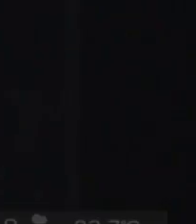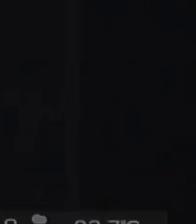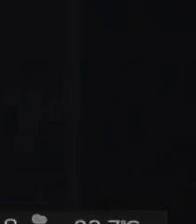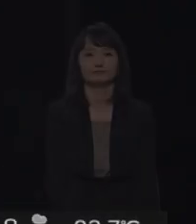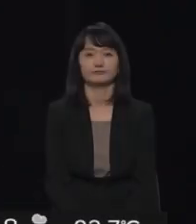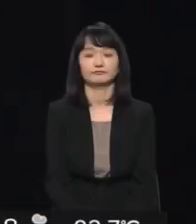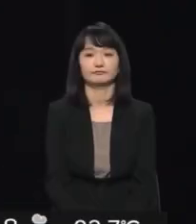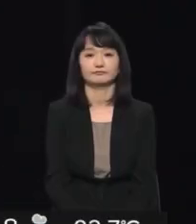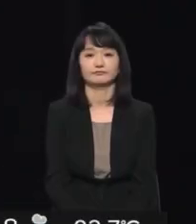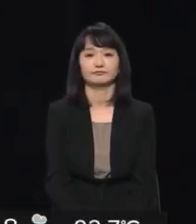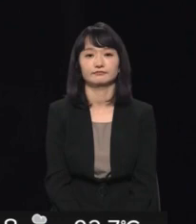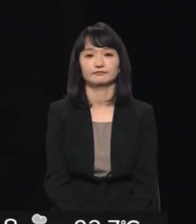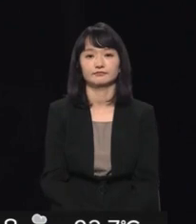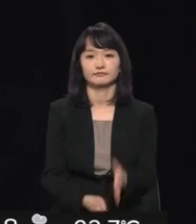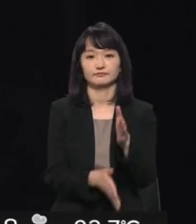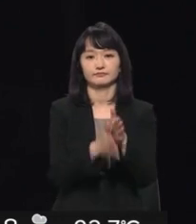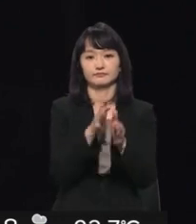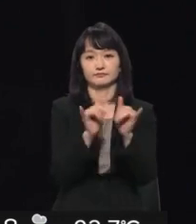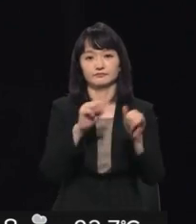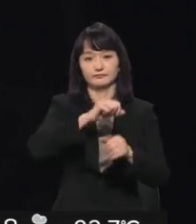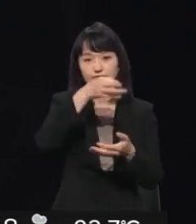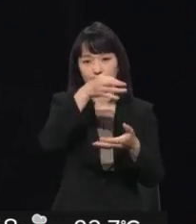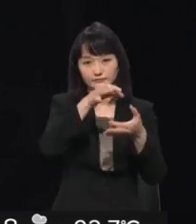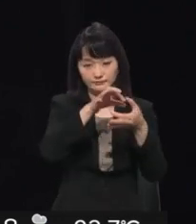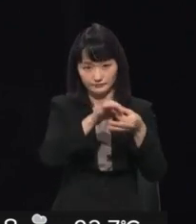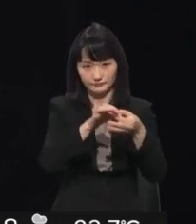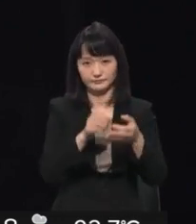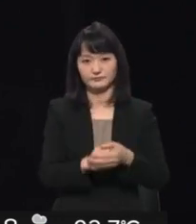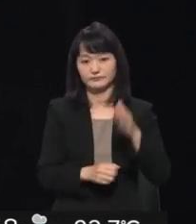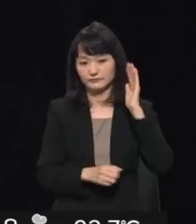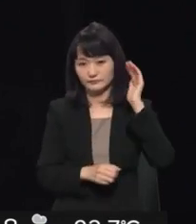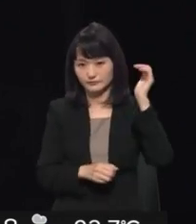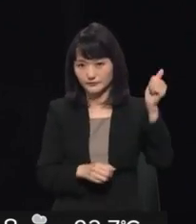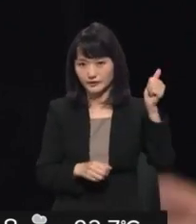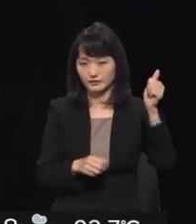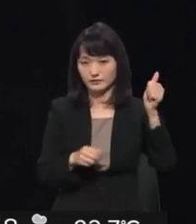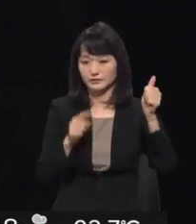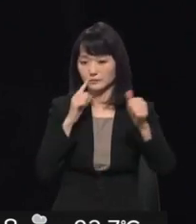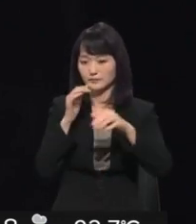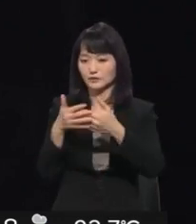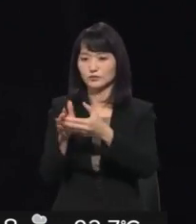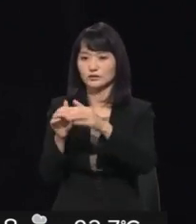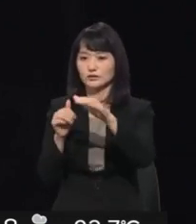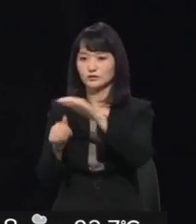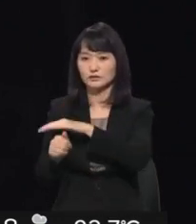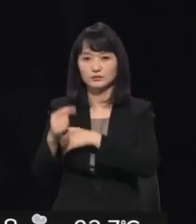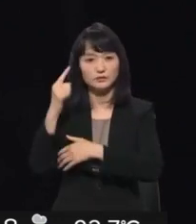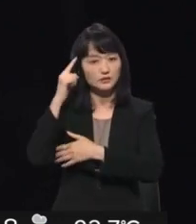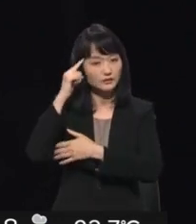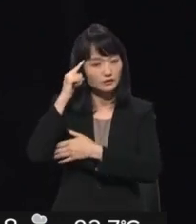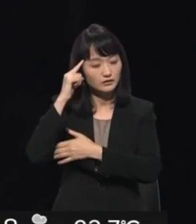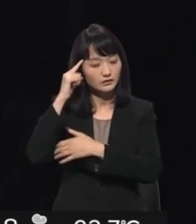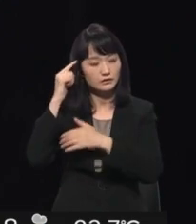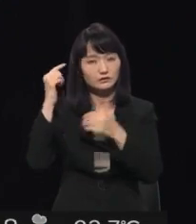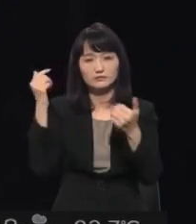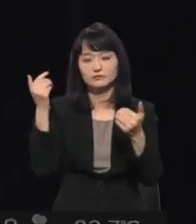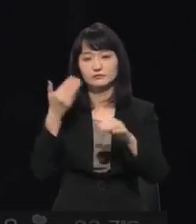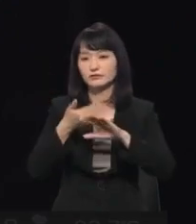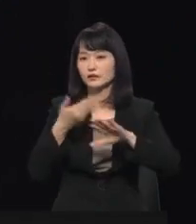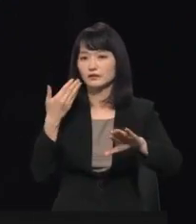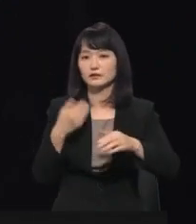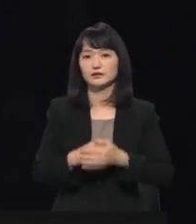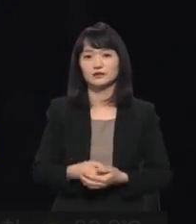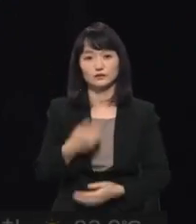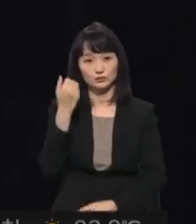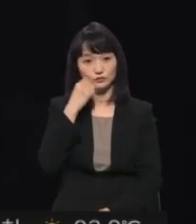예 서민 예산 관련 대통령과 제 1 야당 의 대표 의견은 정반대입니다 누구 말이